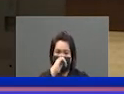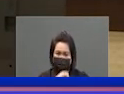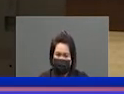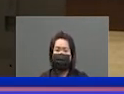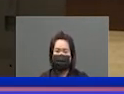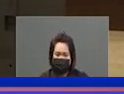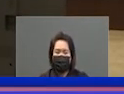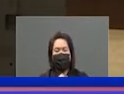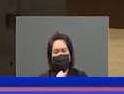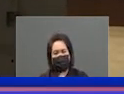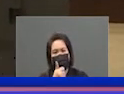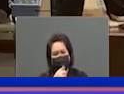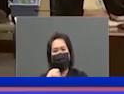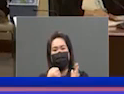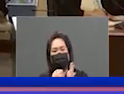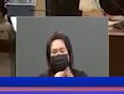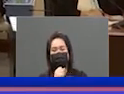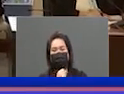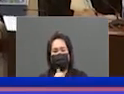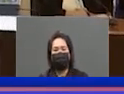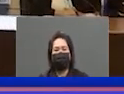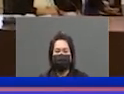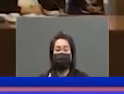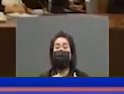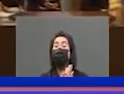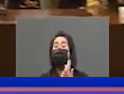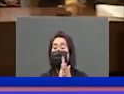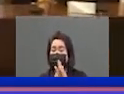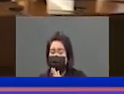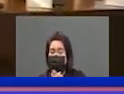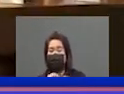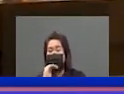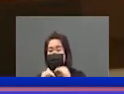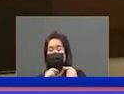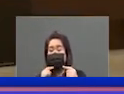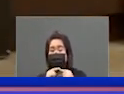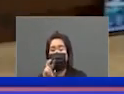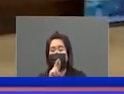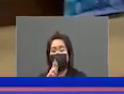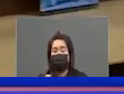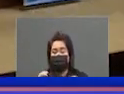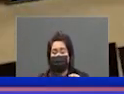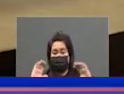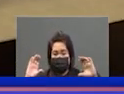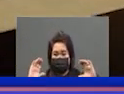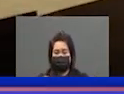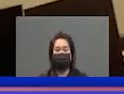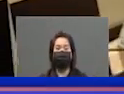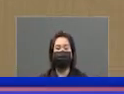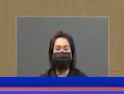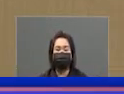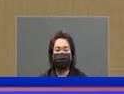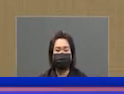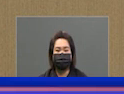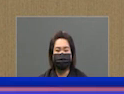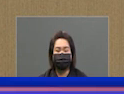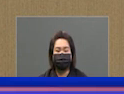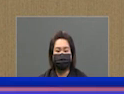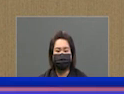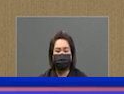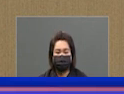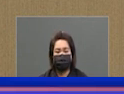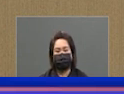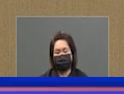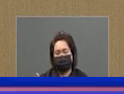ต้นนะครับว่าขนาดนี้เนี่ยเราสามารถจะหาข้อมูลในทุกกระทรวงได้นะครับสามารถจะเป็นแอปพลิ